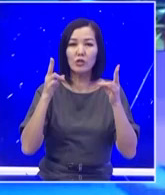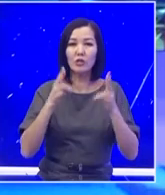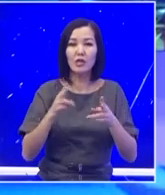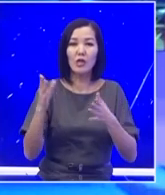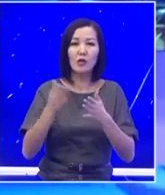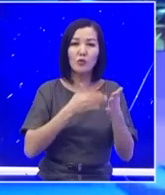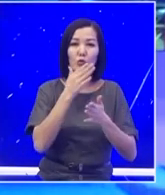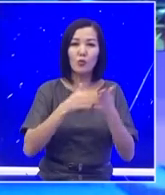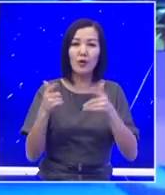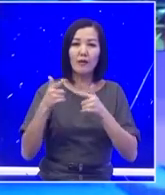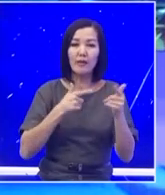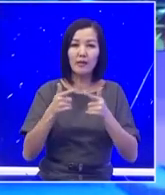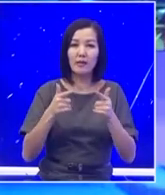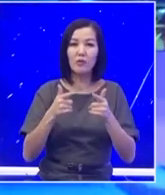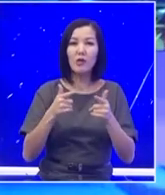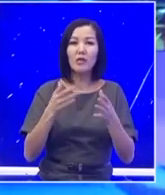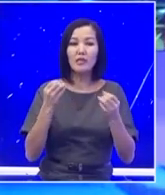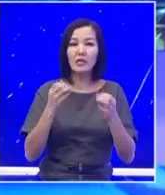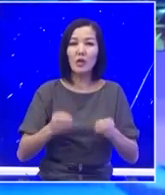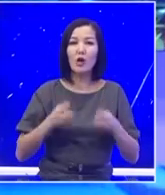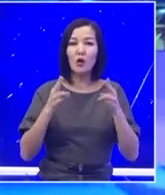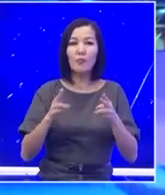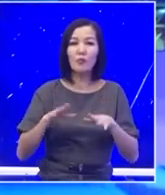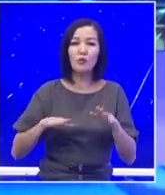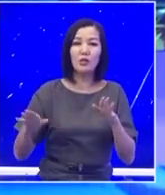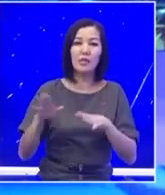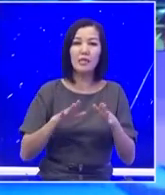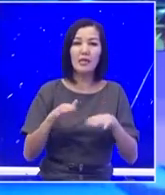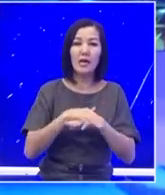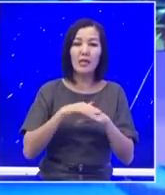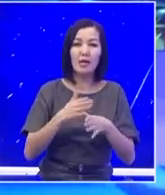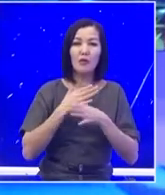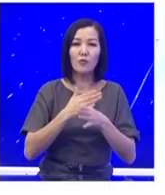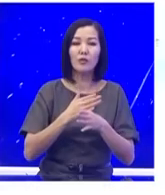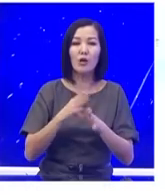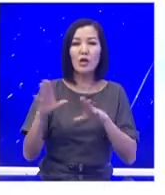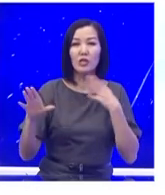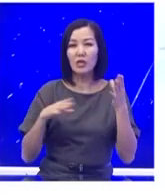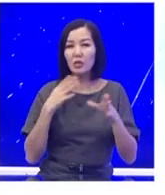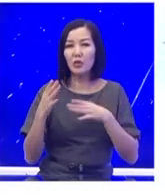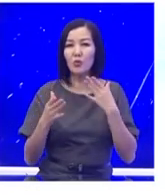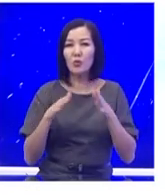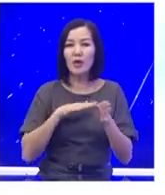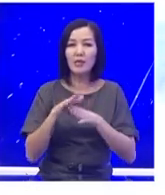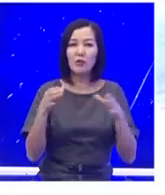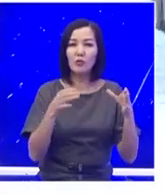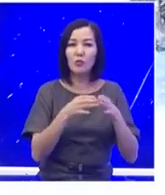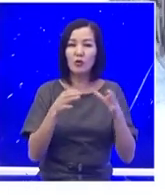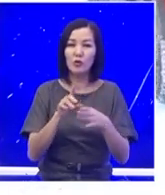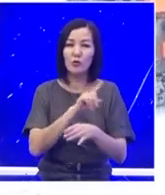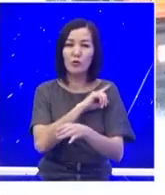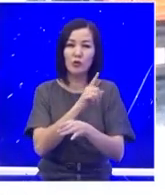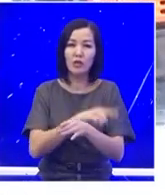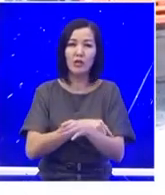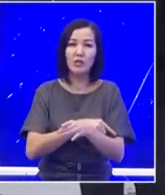жағдайларды жоюға дайындалуған емес, сонымен қатар қауіпті учаскелерде тұратын халыққа көмектесу. Жаттығуға жергілікті атқарушы органдардың күштері